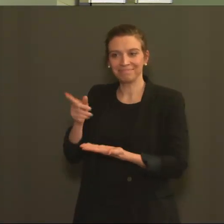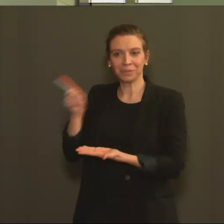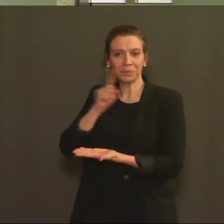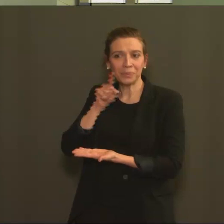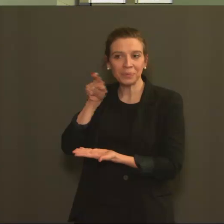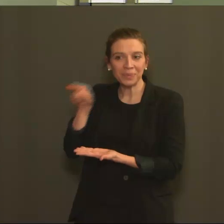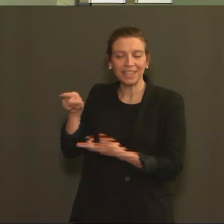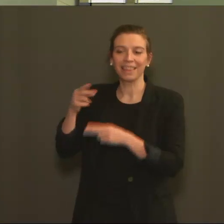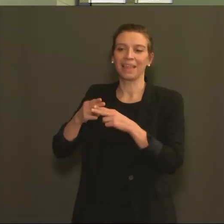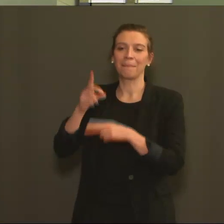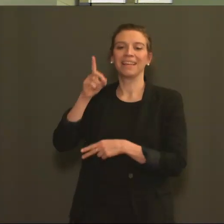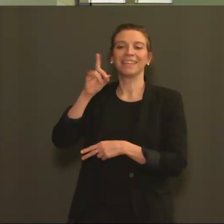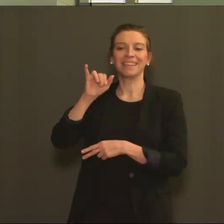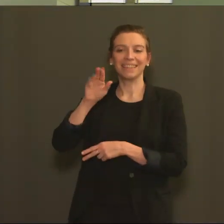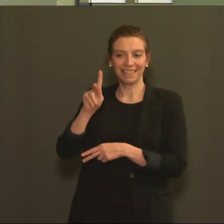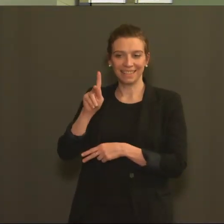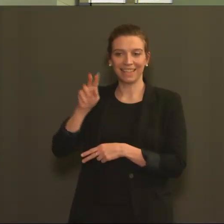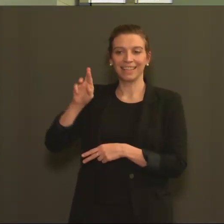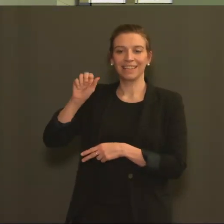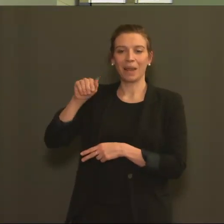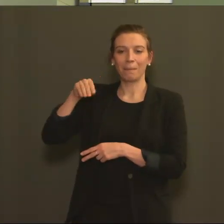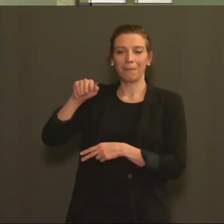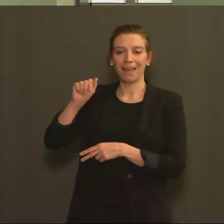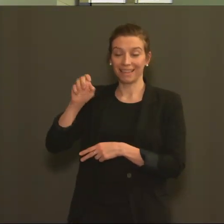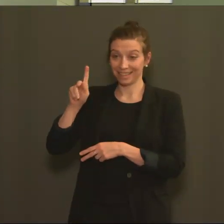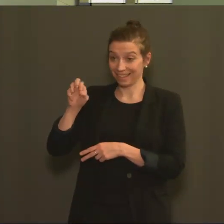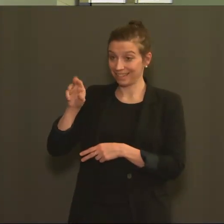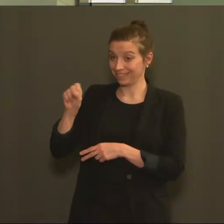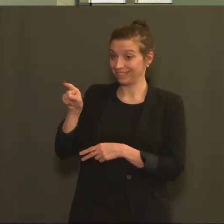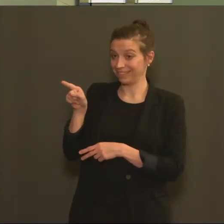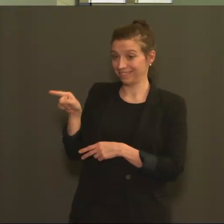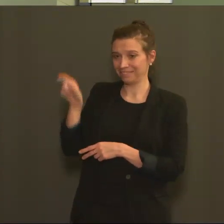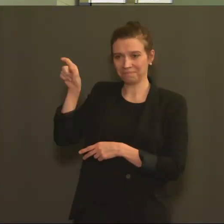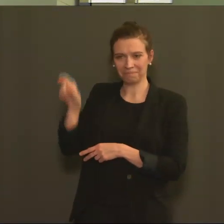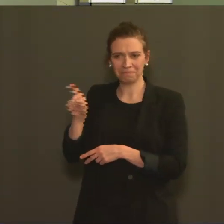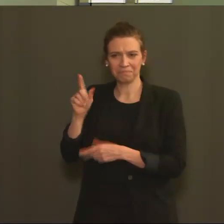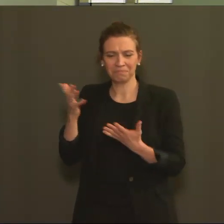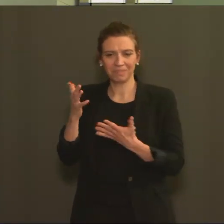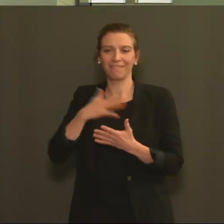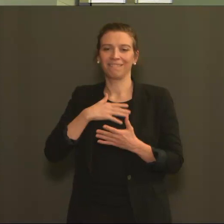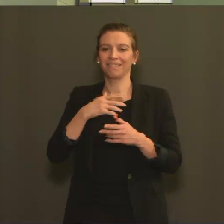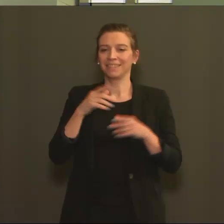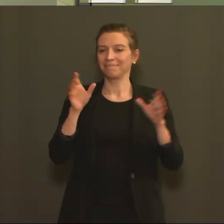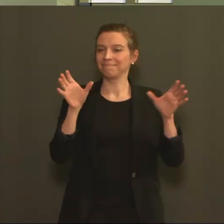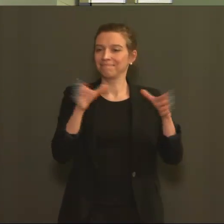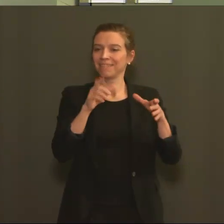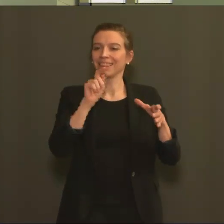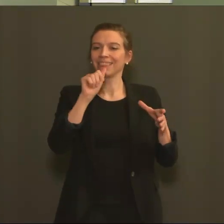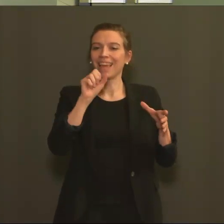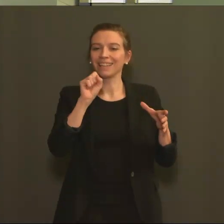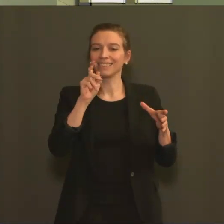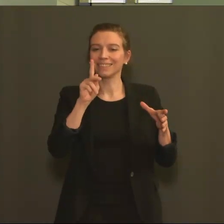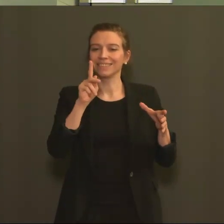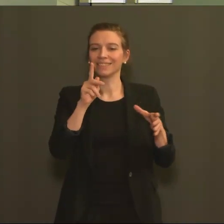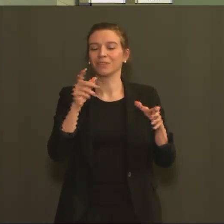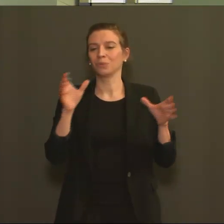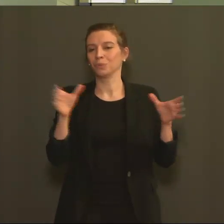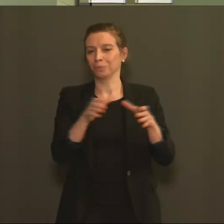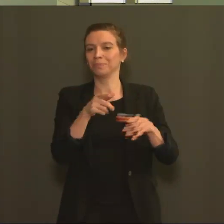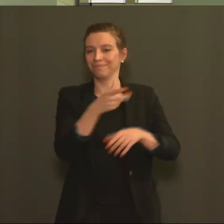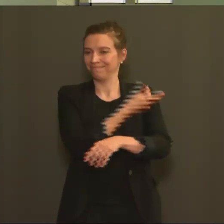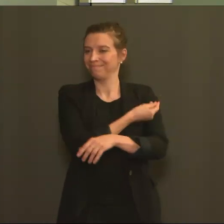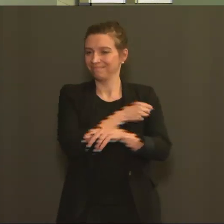verheven over vaccinatie in ons land maar in eerste instantie limiteren van lucht voor en stellen ze